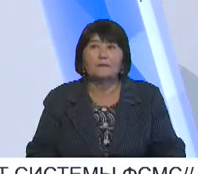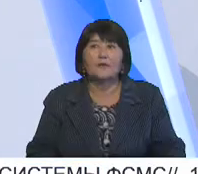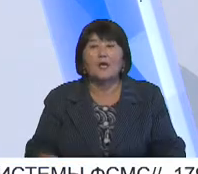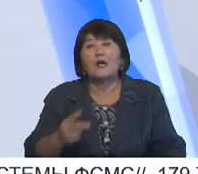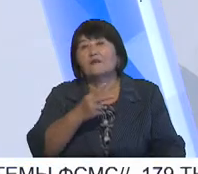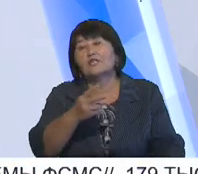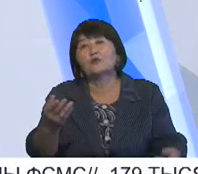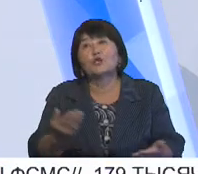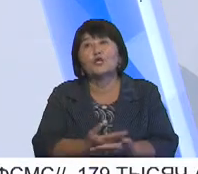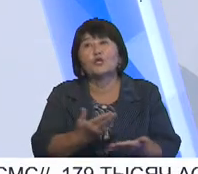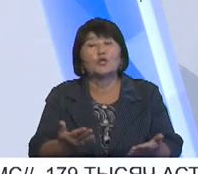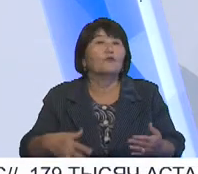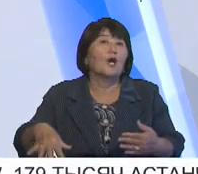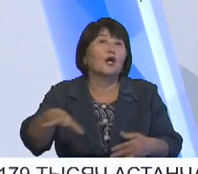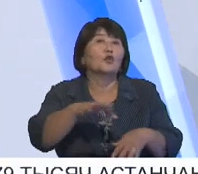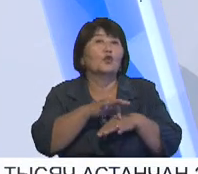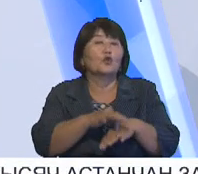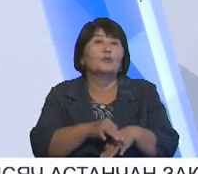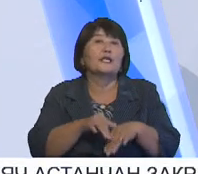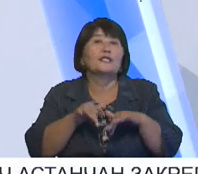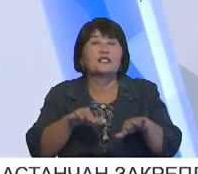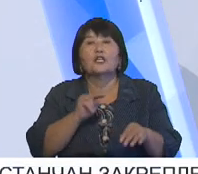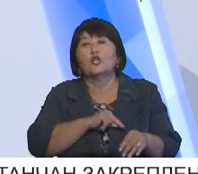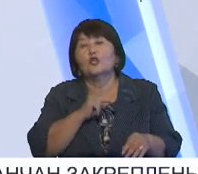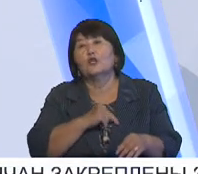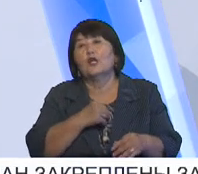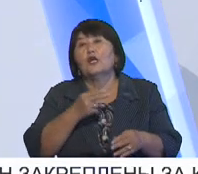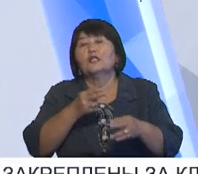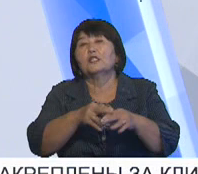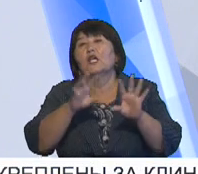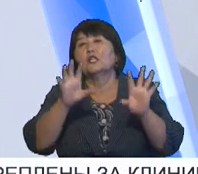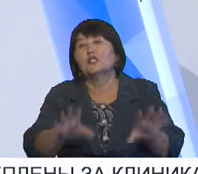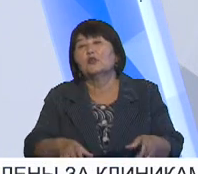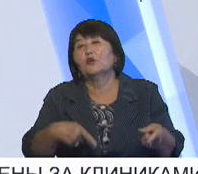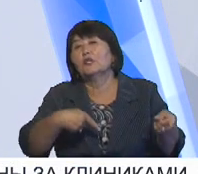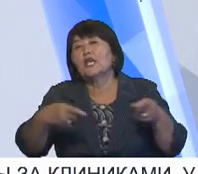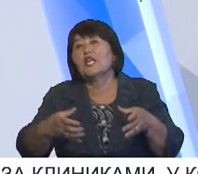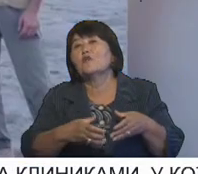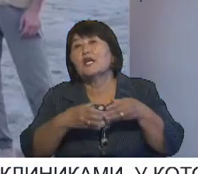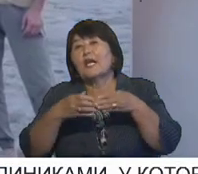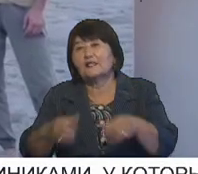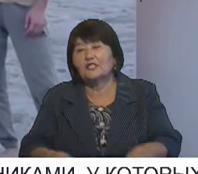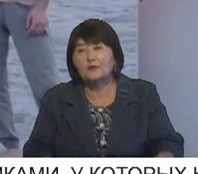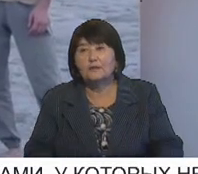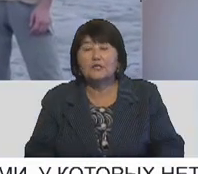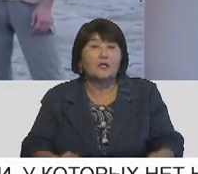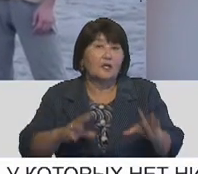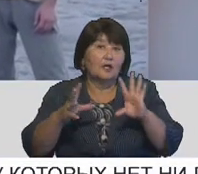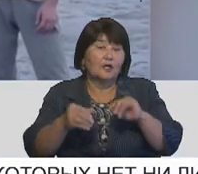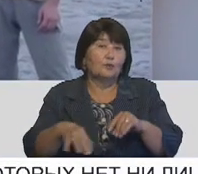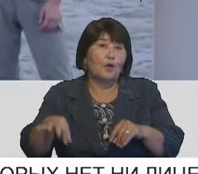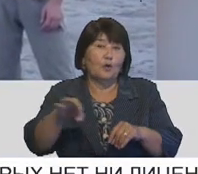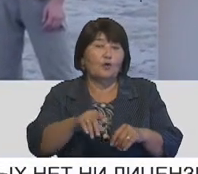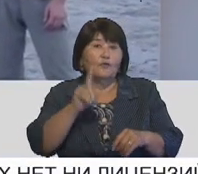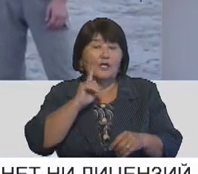вы смотрите новости в регионе проводится системная работа по пресечению незаконной миграции в результате по области